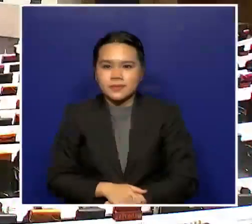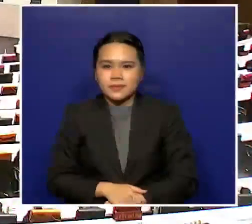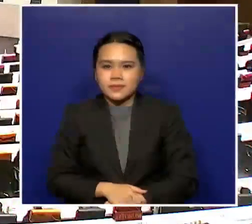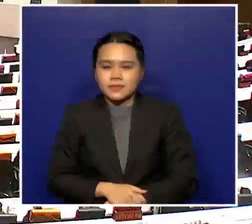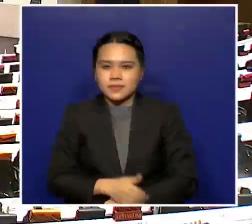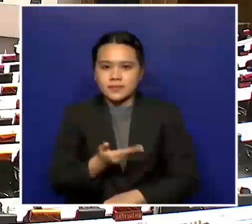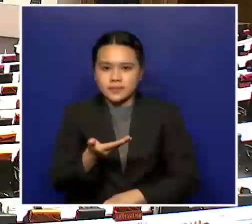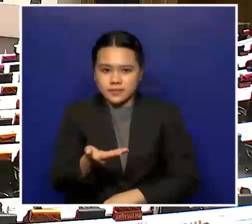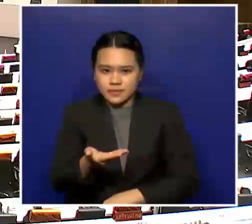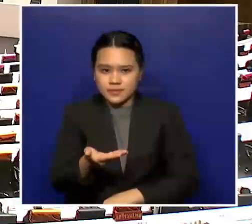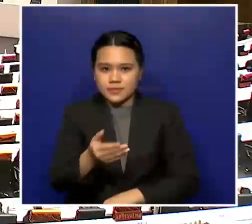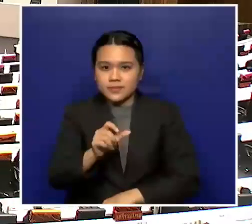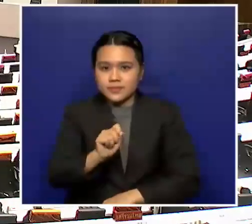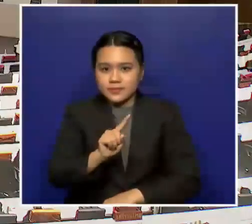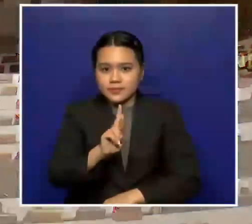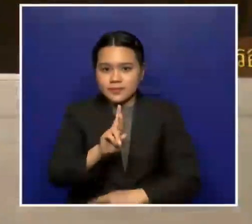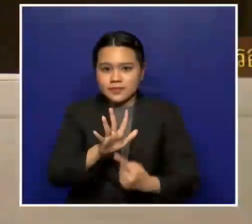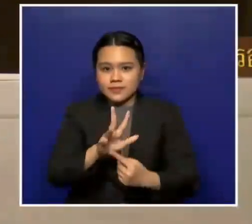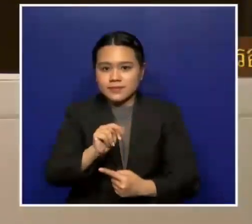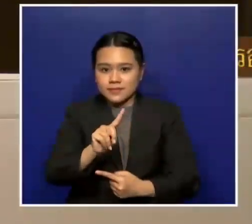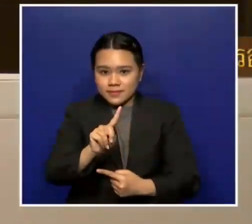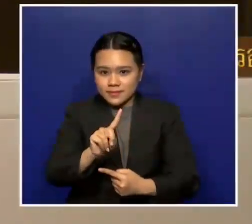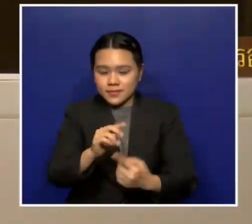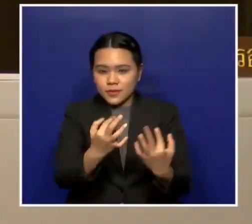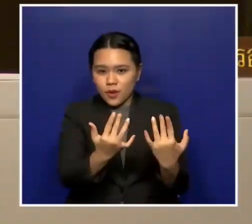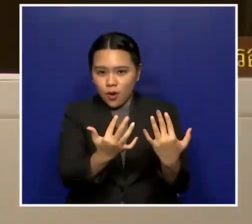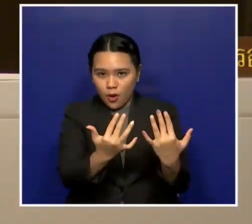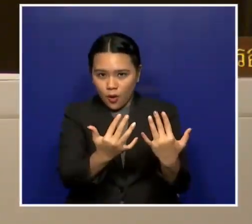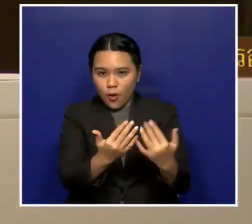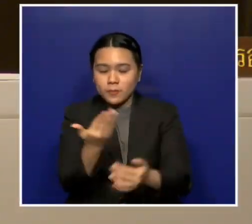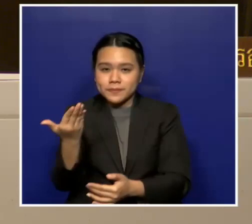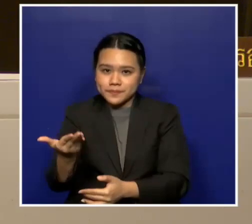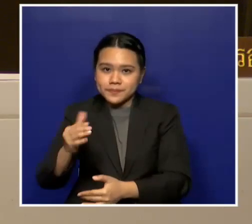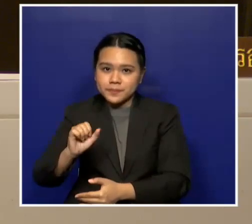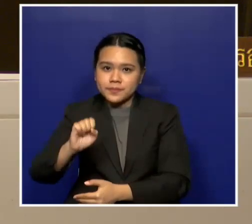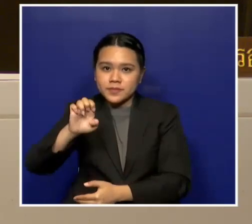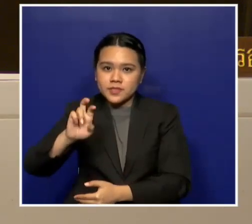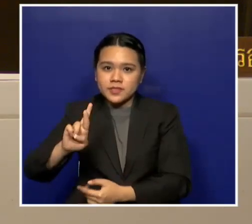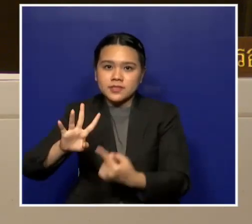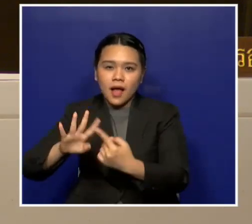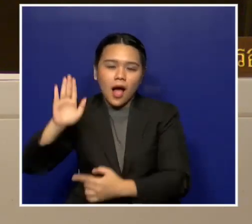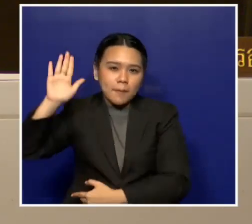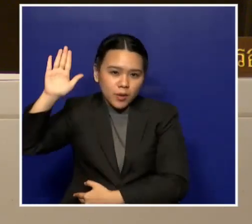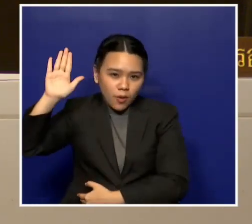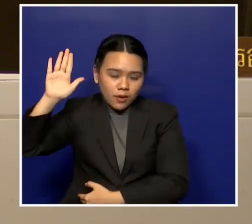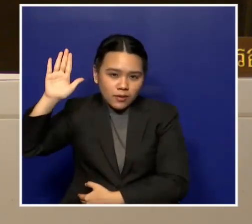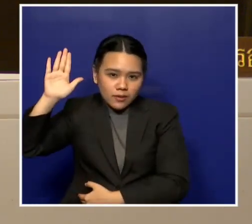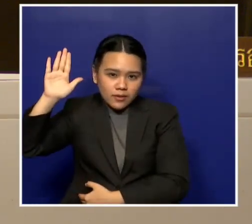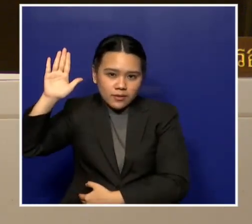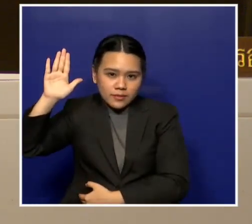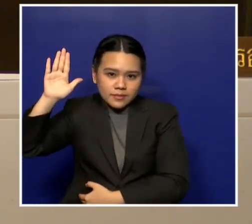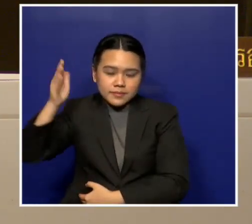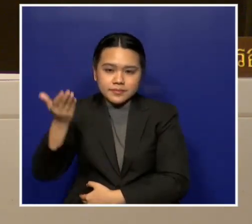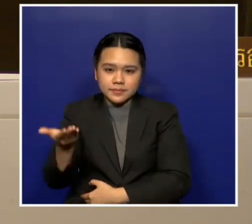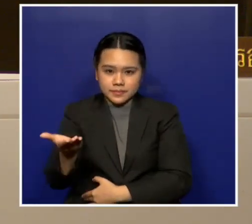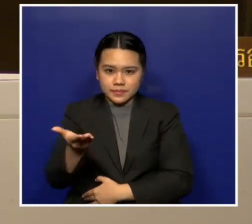วุฒิเดี๋ยวท่านศิระประท้วงเชิญท่านศิระประท้วงหรือว่า ครับ